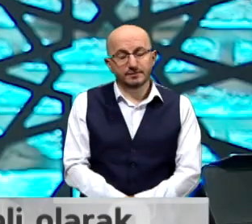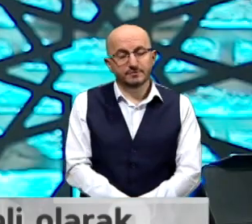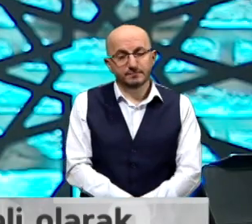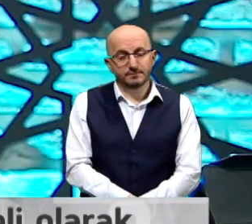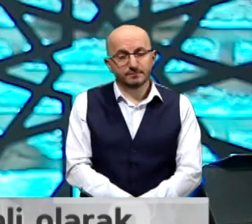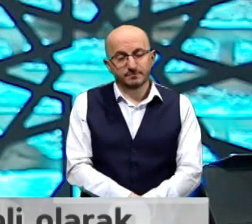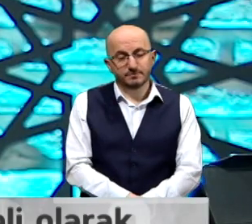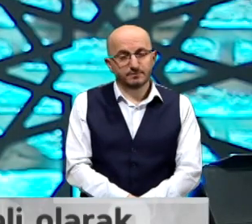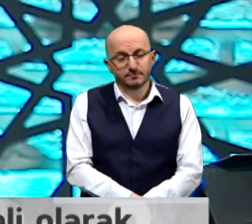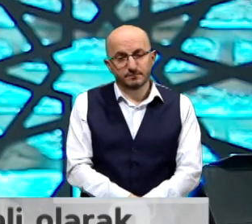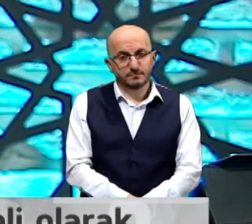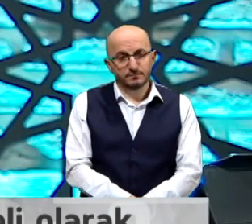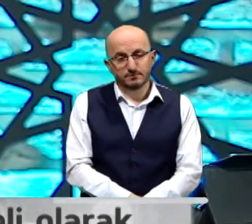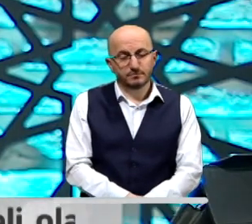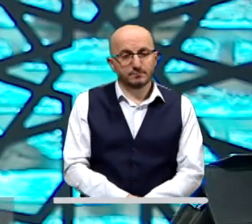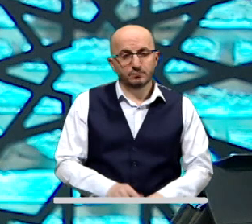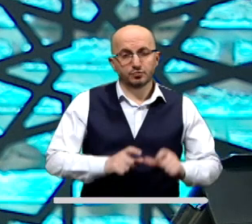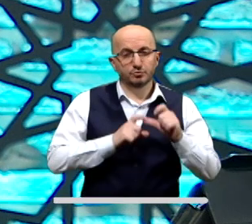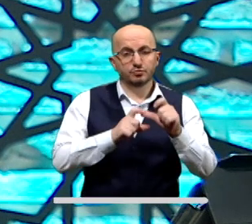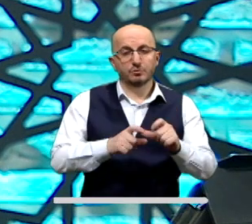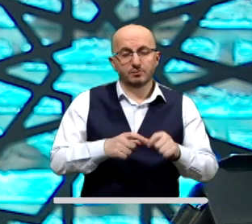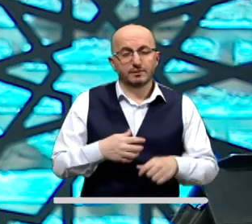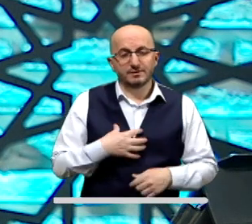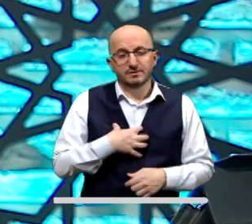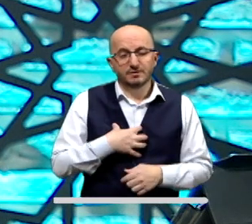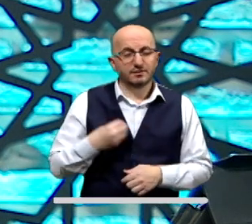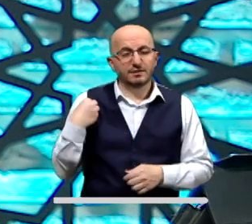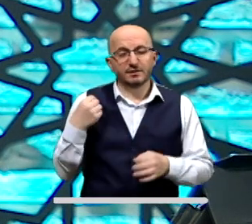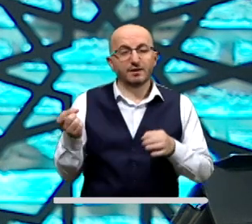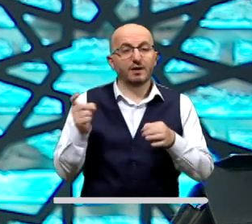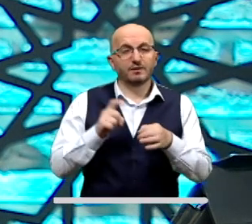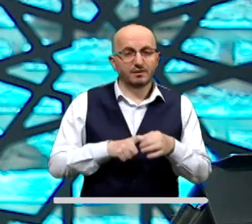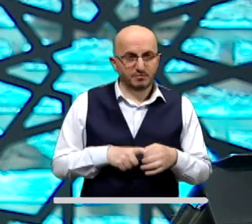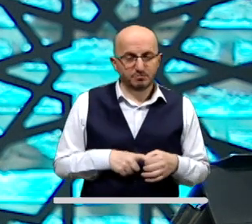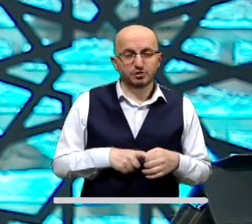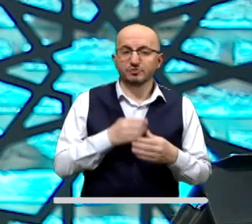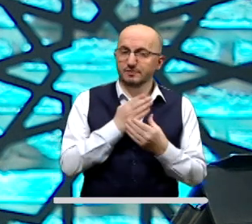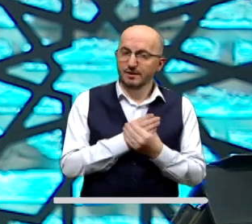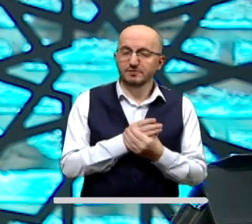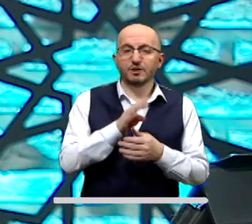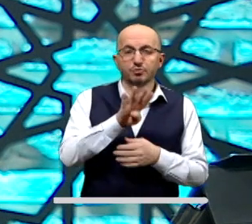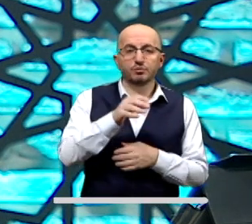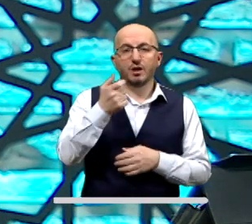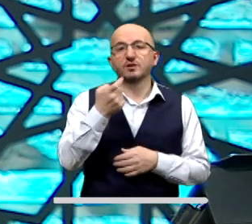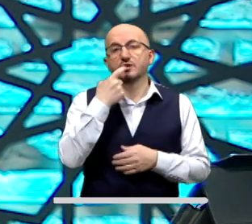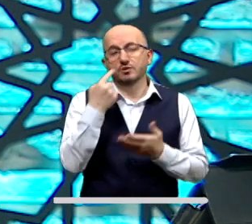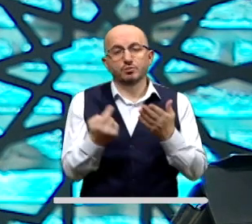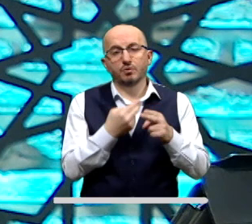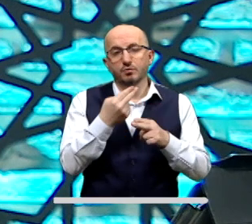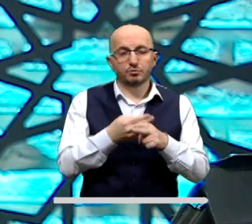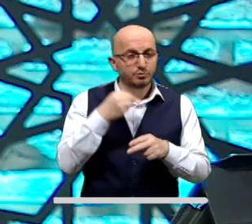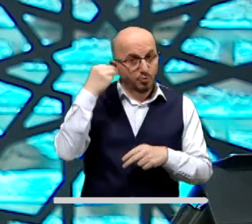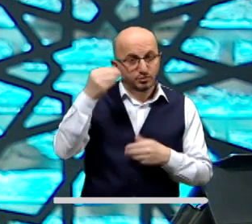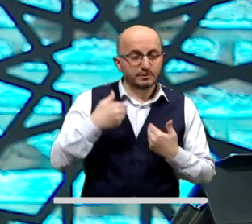Ayşe Hanım şöyle diyormuş diyanete henüz atanmış ve birkaç haftadır derse giren bir 4-6 yaş Kur'an kursu